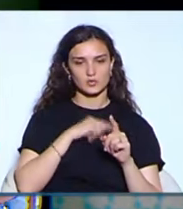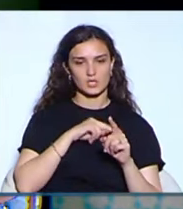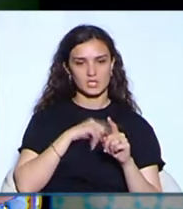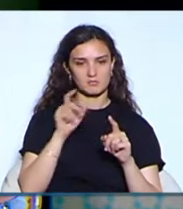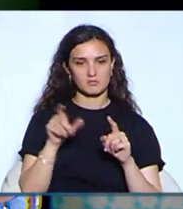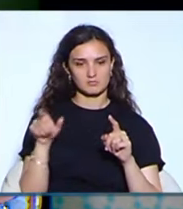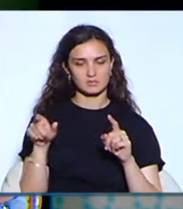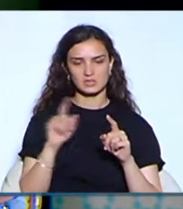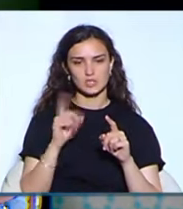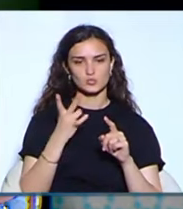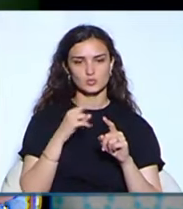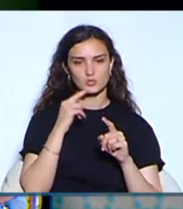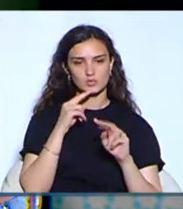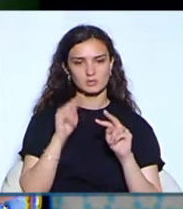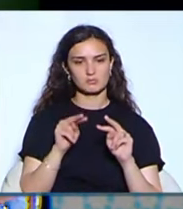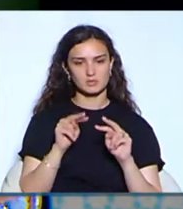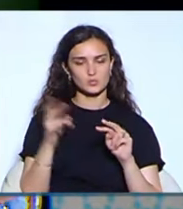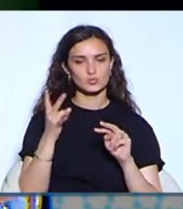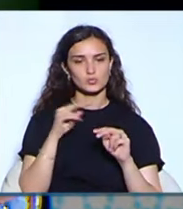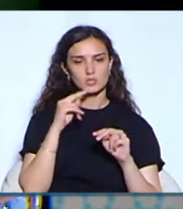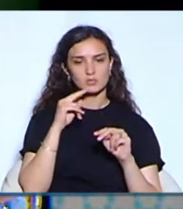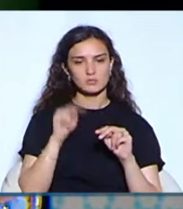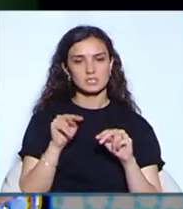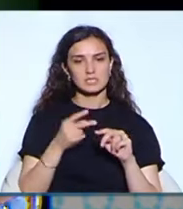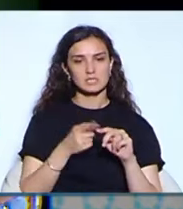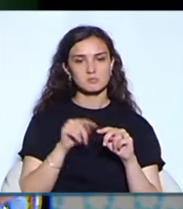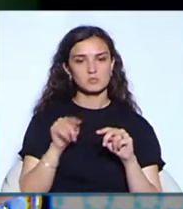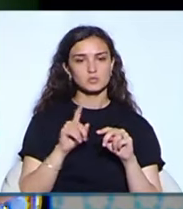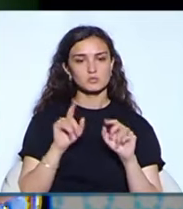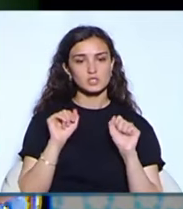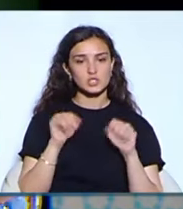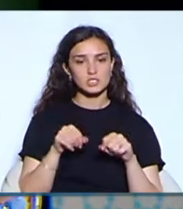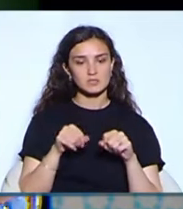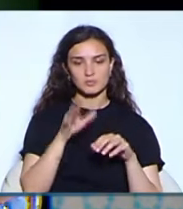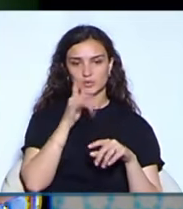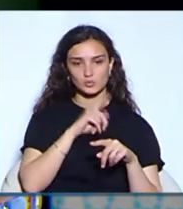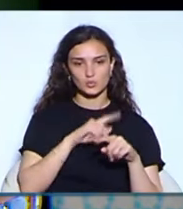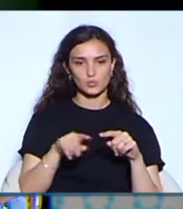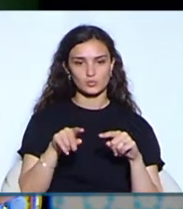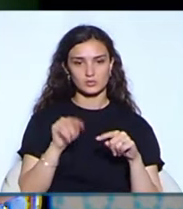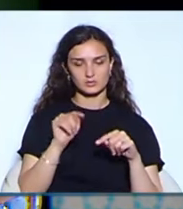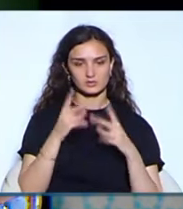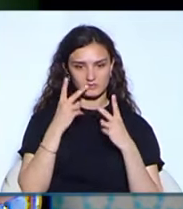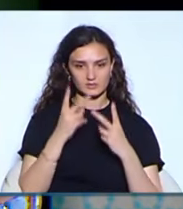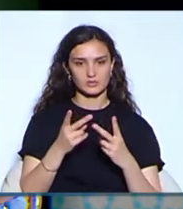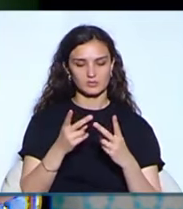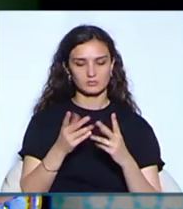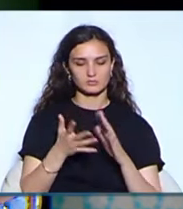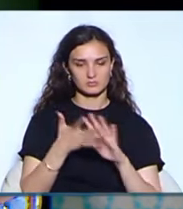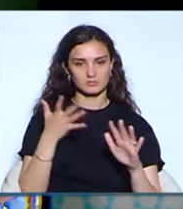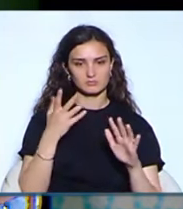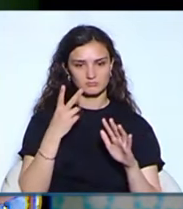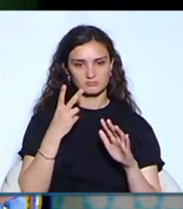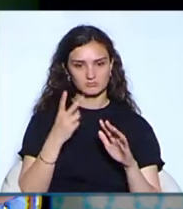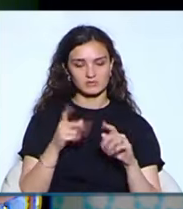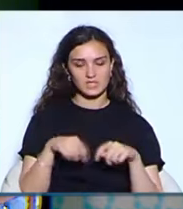კოლეგებამდე, ხო? რას უნდა მიექცეს ყურადღება? უნდა მიექცეს ყურადღება იმას, რომ რაც შეიძლება დროულად გამოვავლინოთ